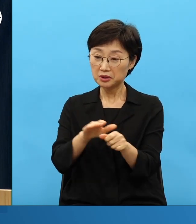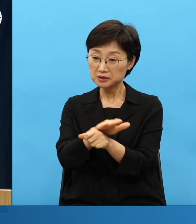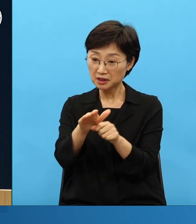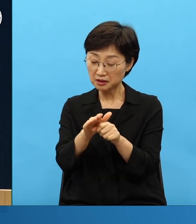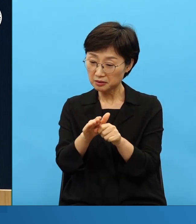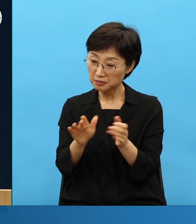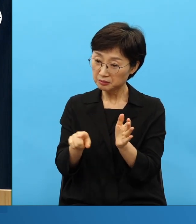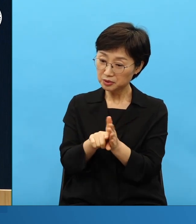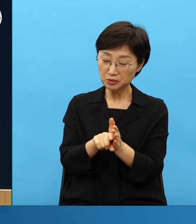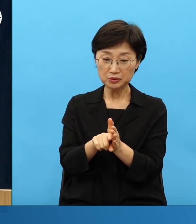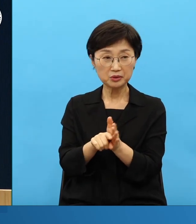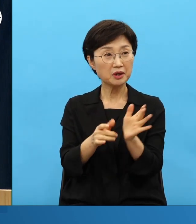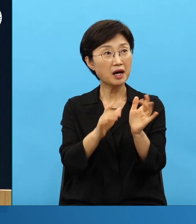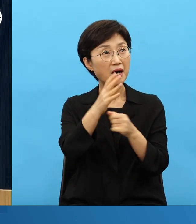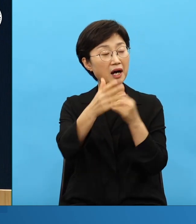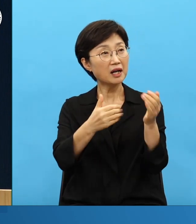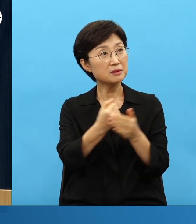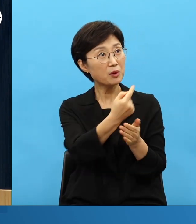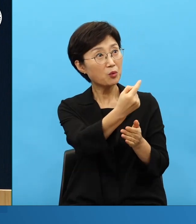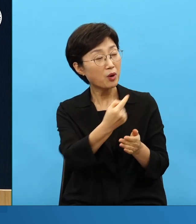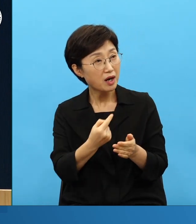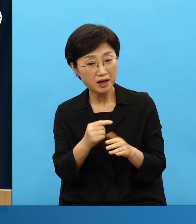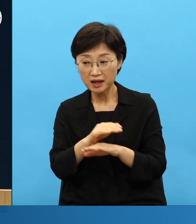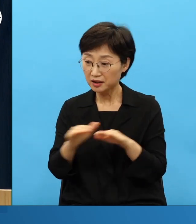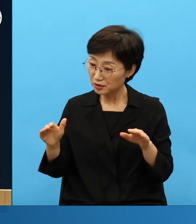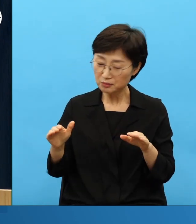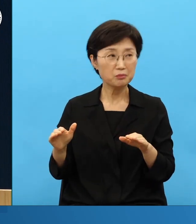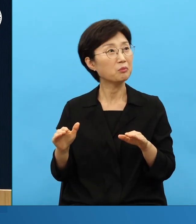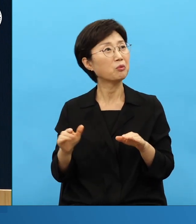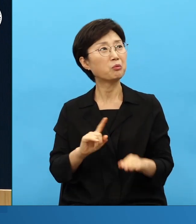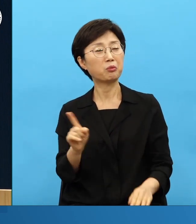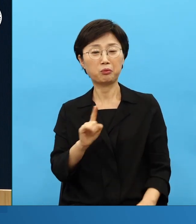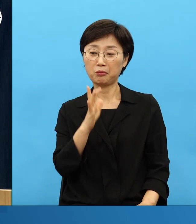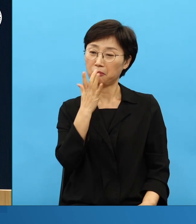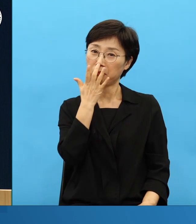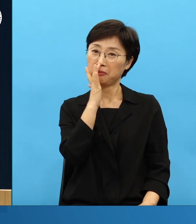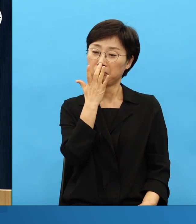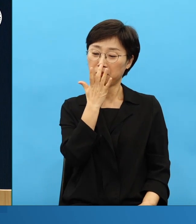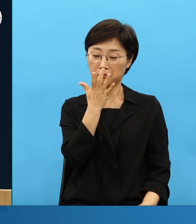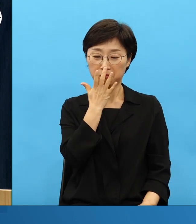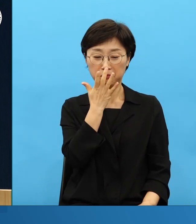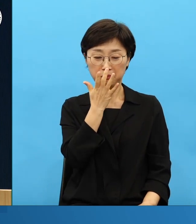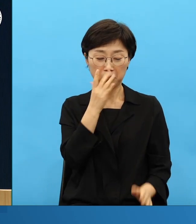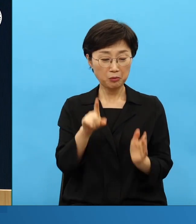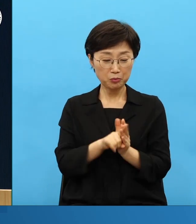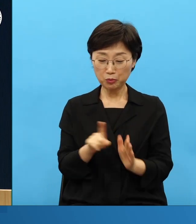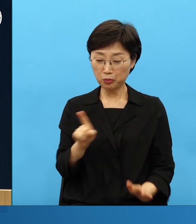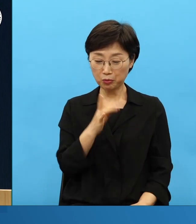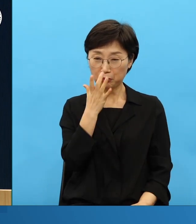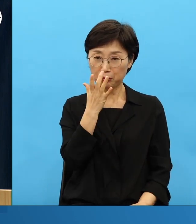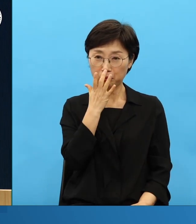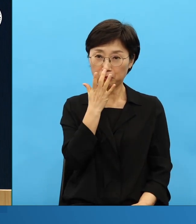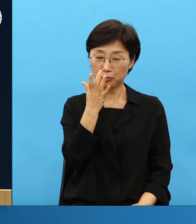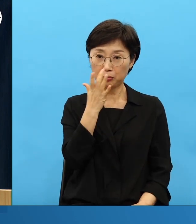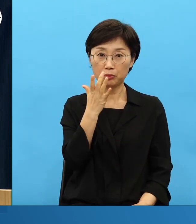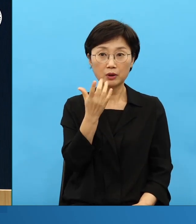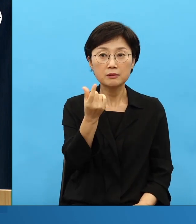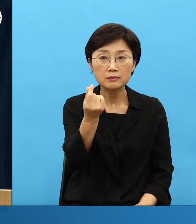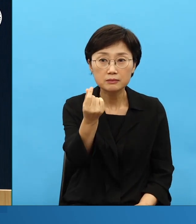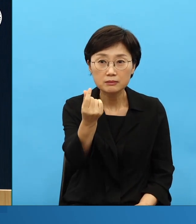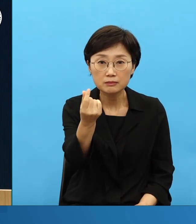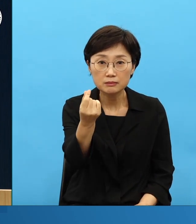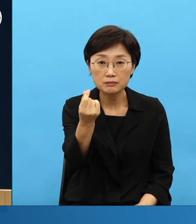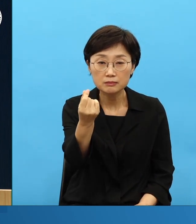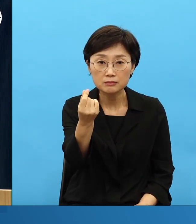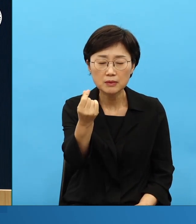이해를 못한 겁니다. But because people don't understand the extent of that love, when they say, just believe it, people ask, well, what should we believe in? 여러분 같으면